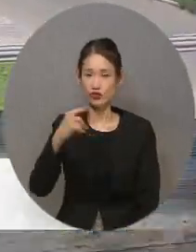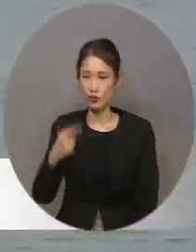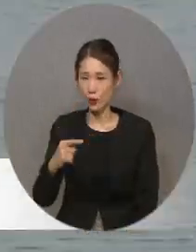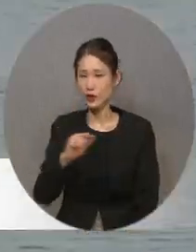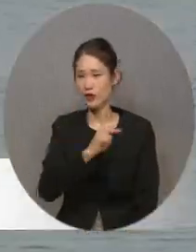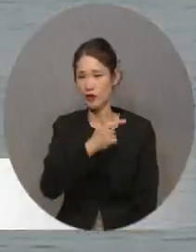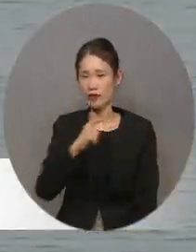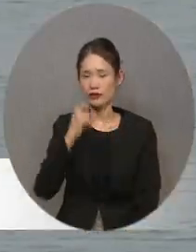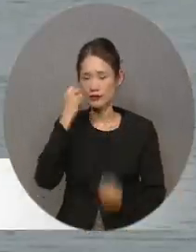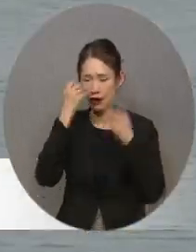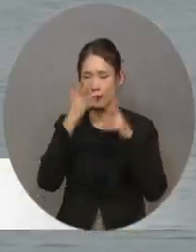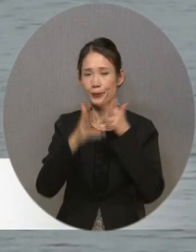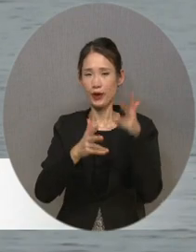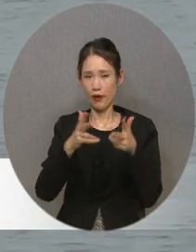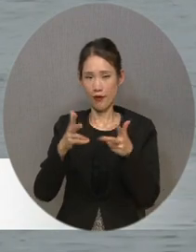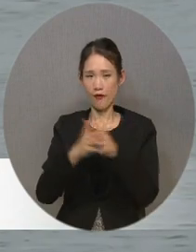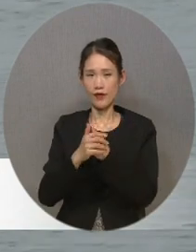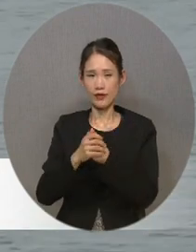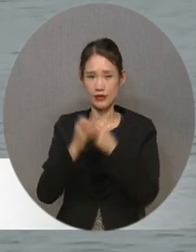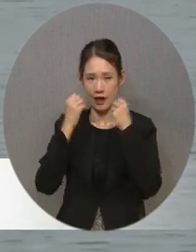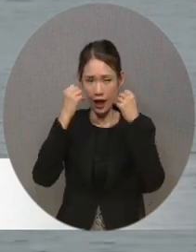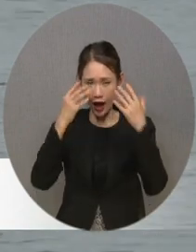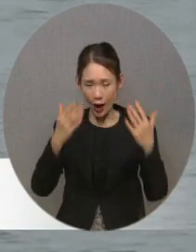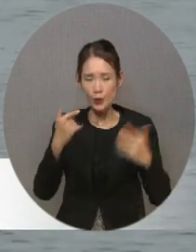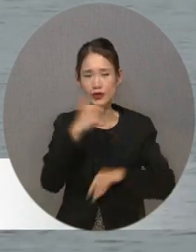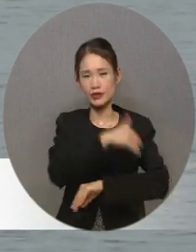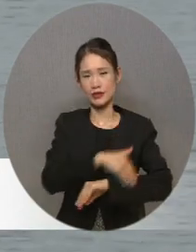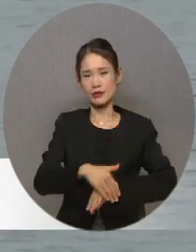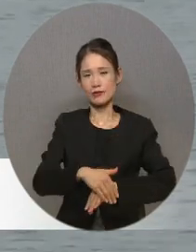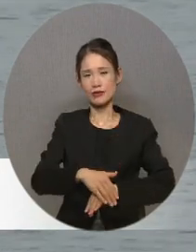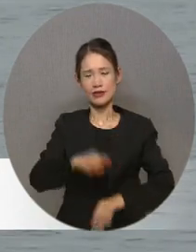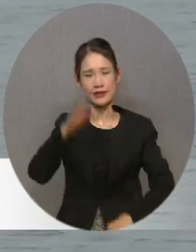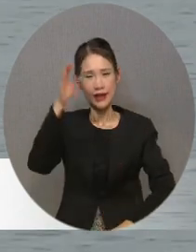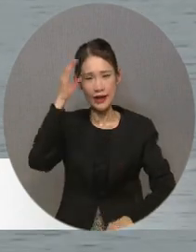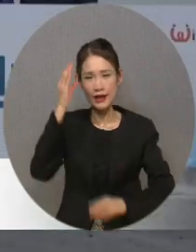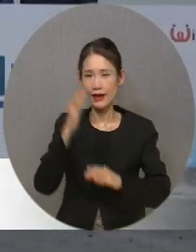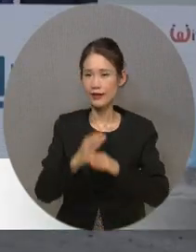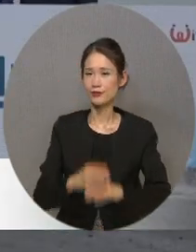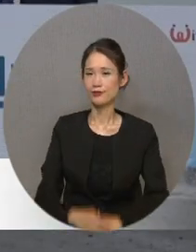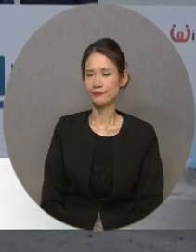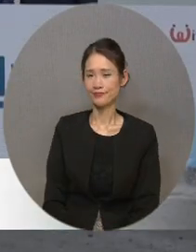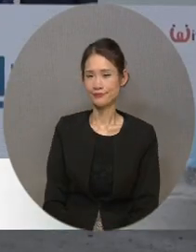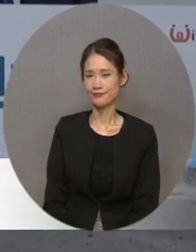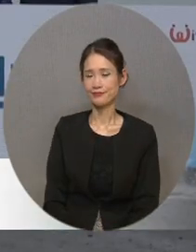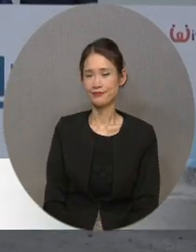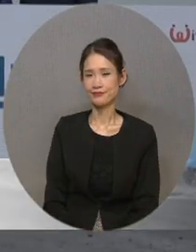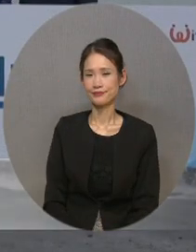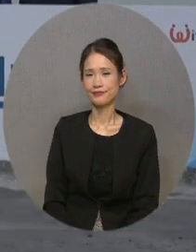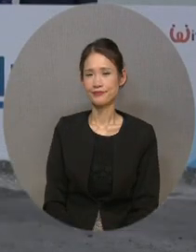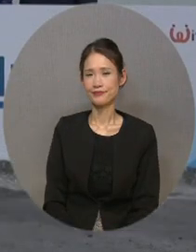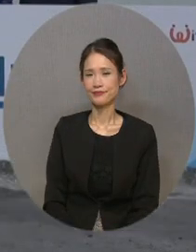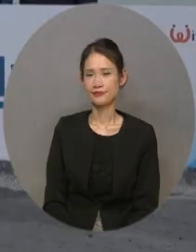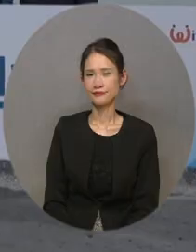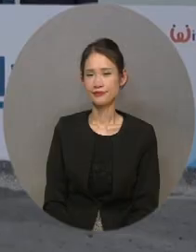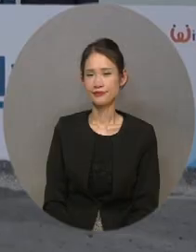가속화로 광양시의 제도약에 새로운 바람이 불 것으로 기대됩니다. 복지TV 뉴스